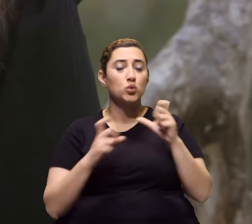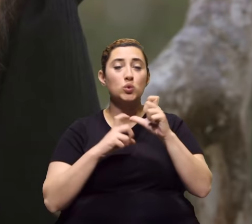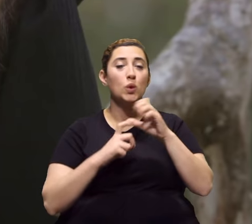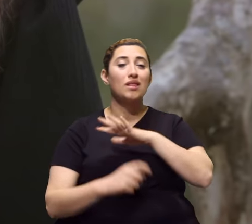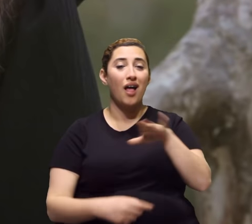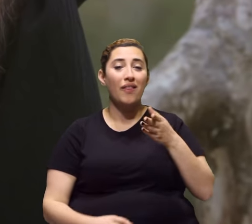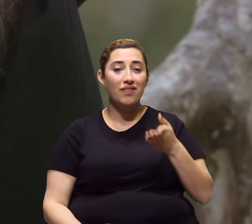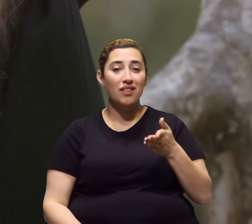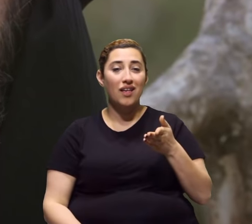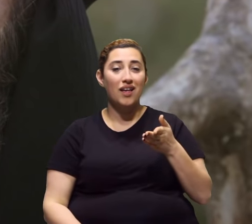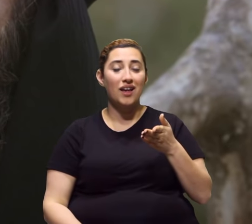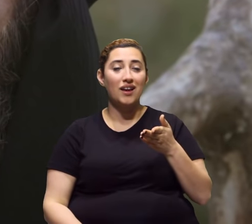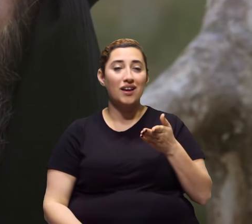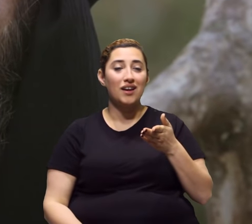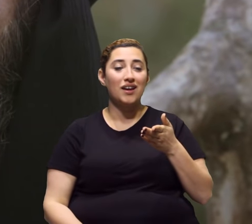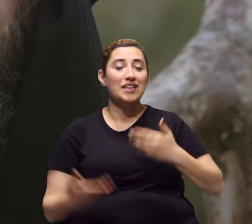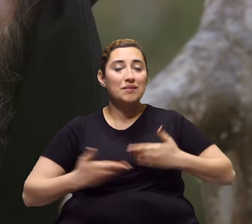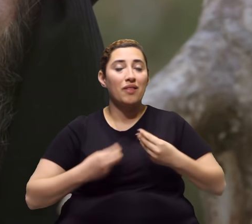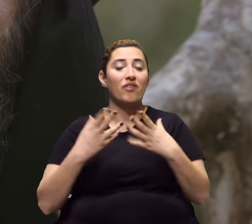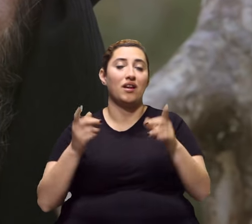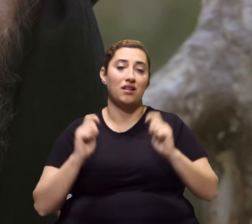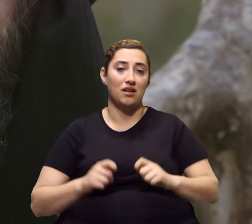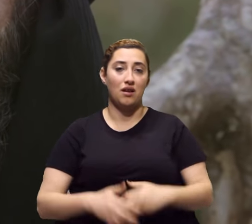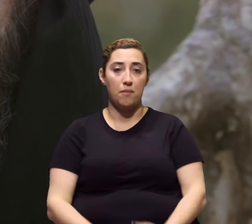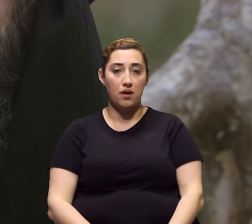Sultanları kul eyler.